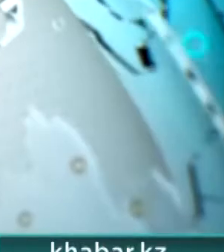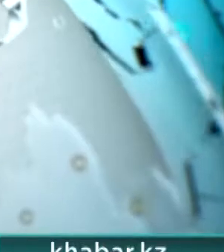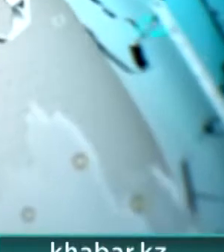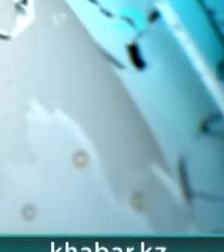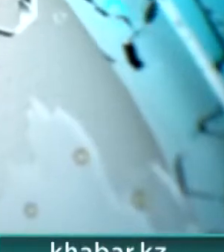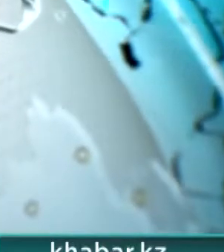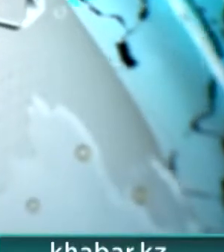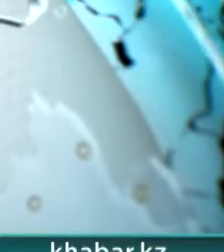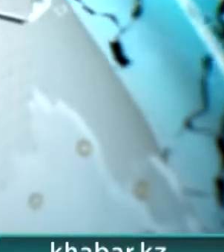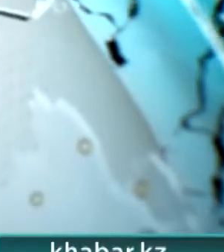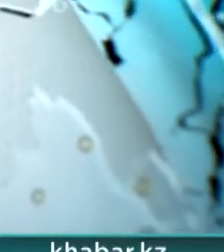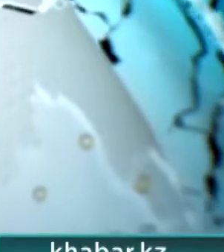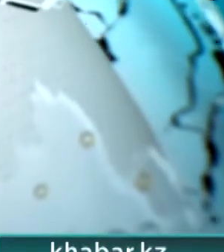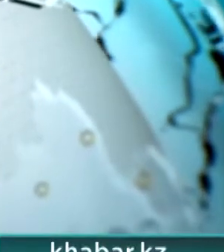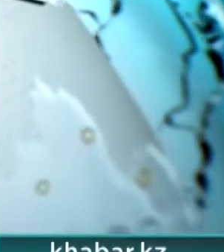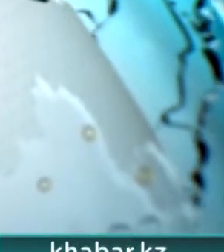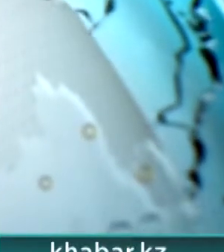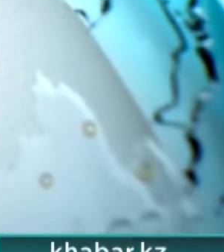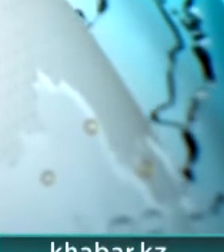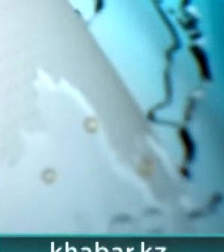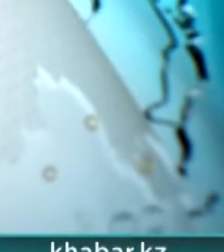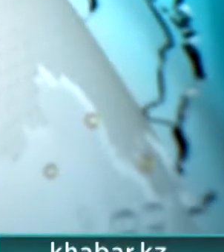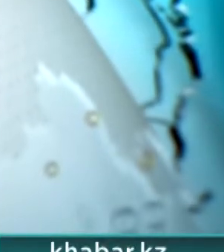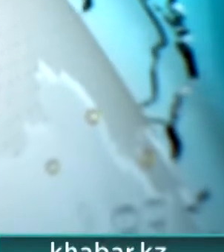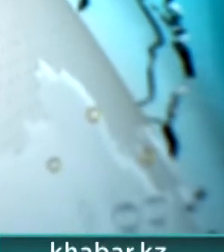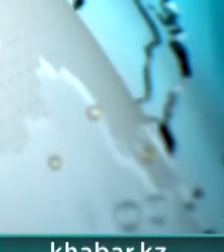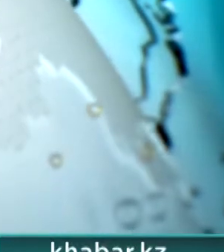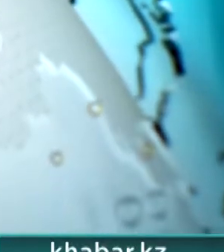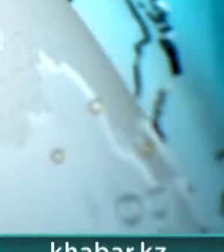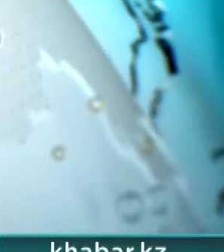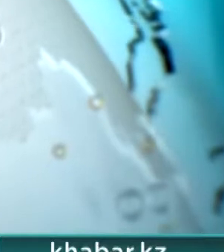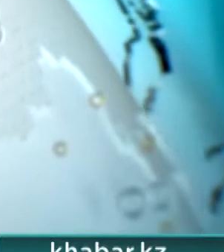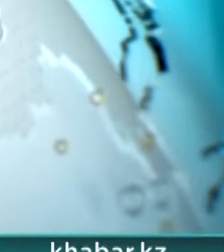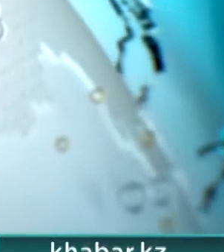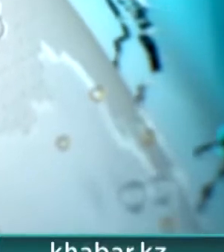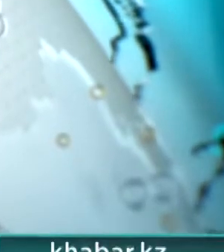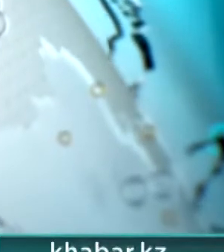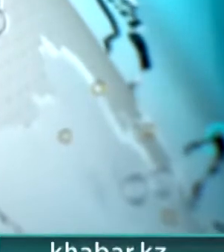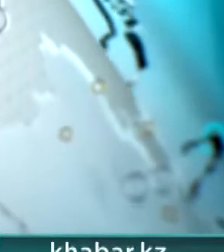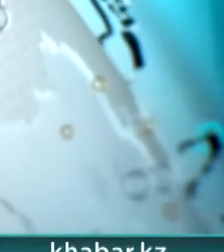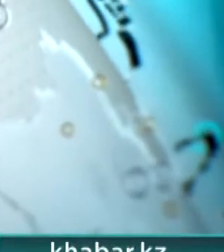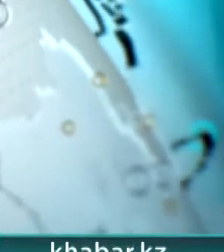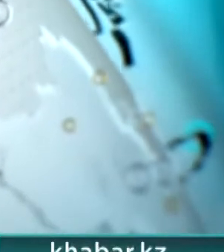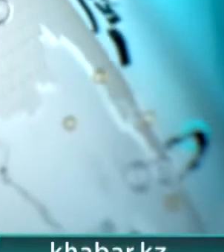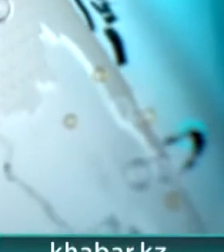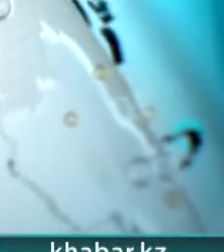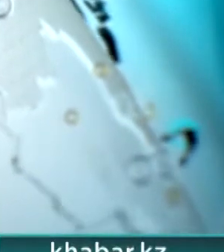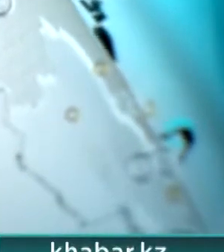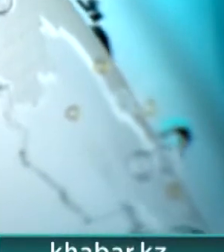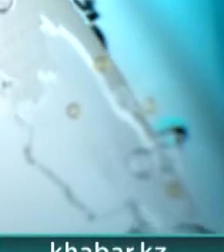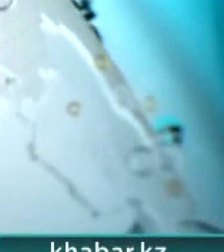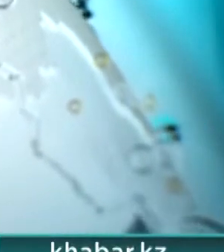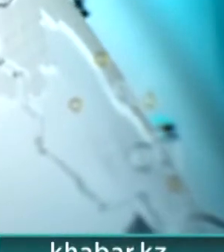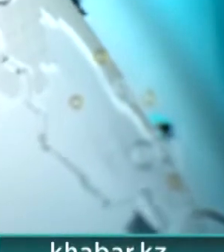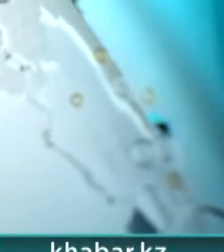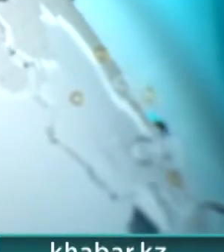и составил 436 миллиардов тенге. Выплаты дивидендов акционеру правительству Казахстана в 2020 году